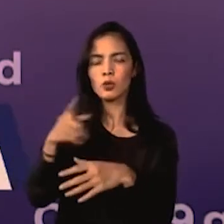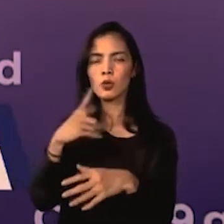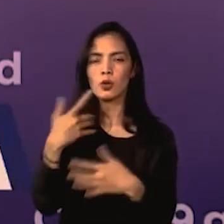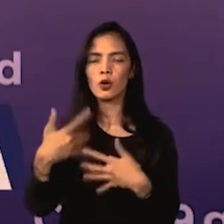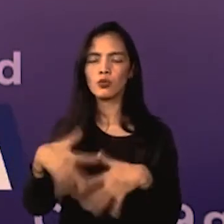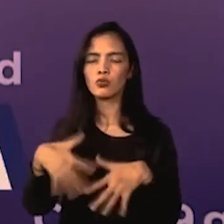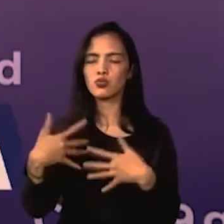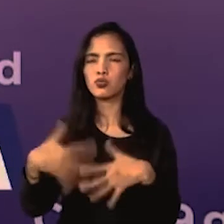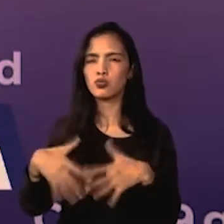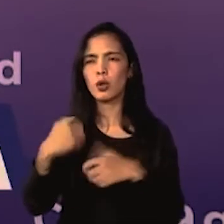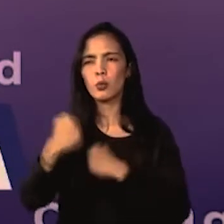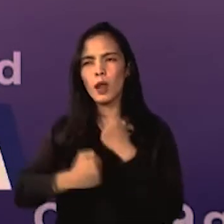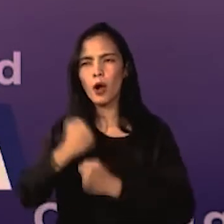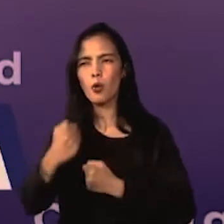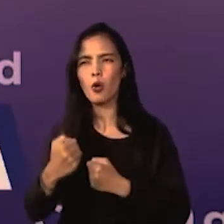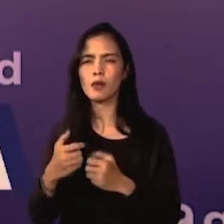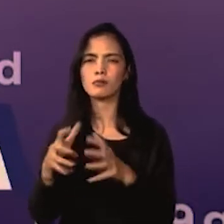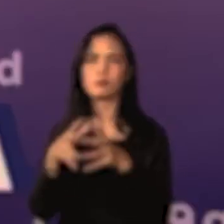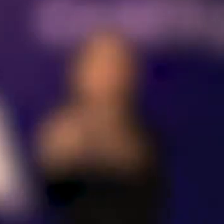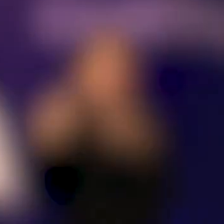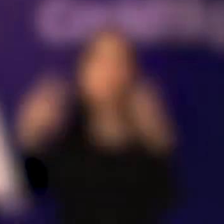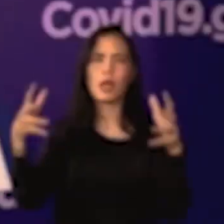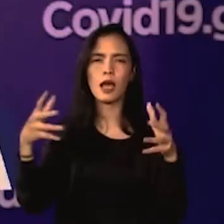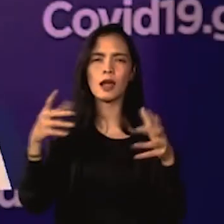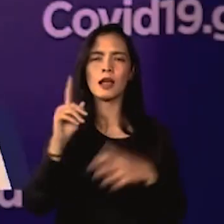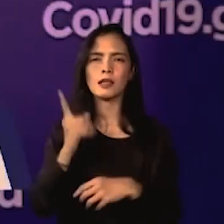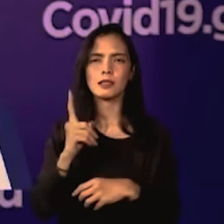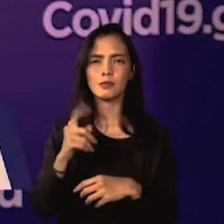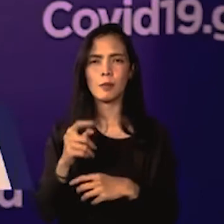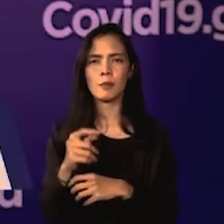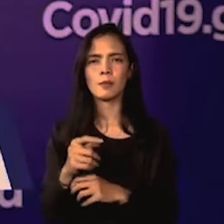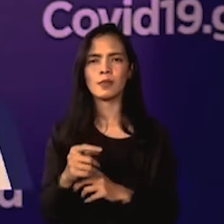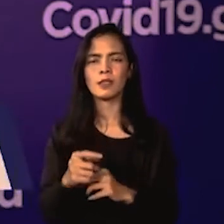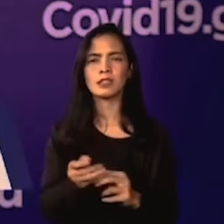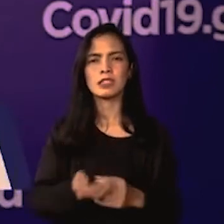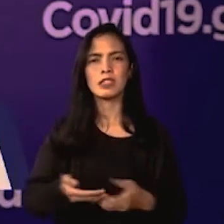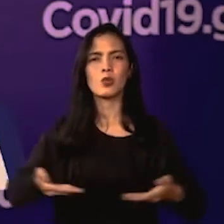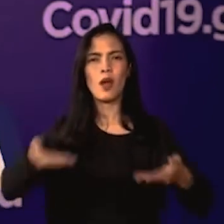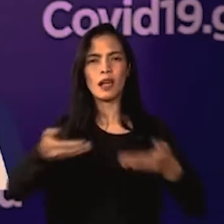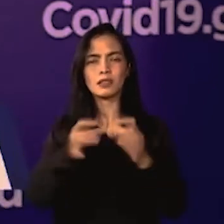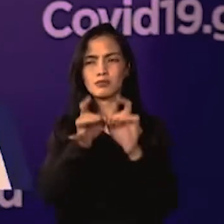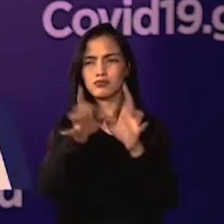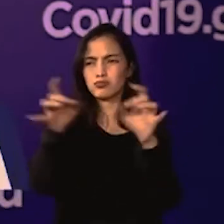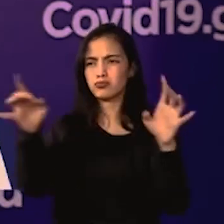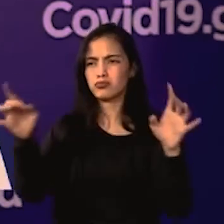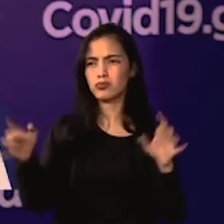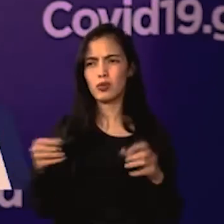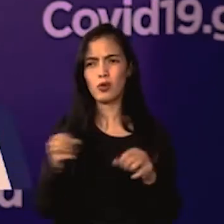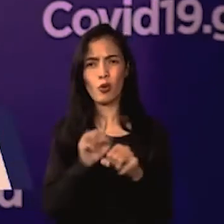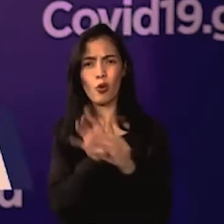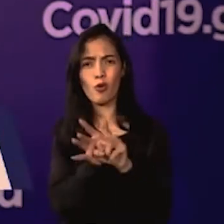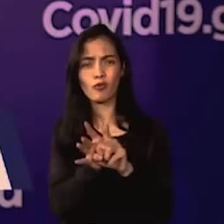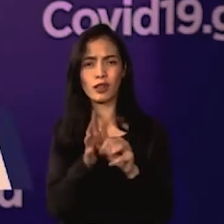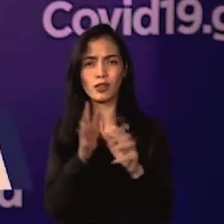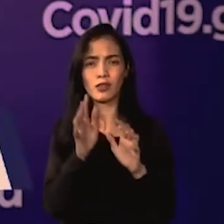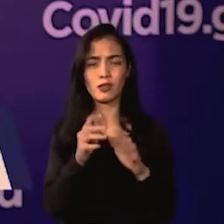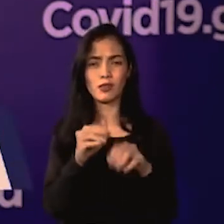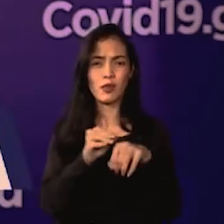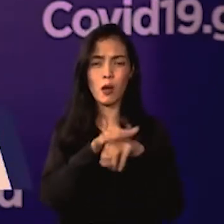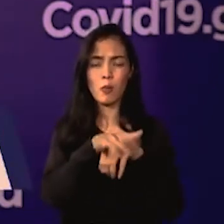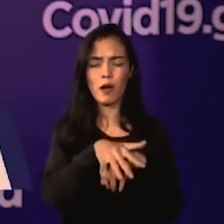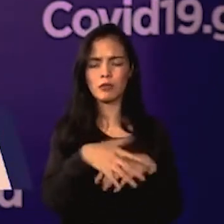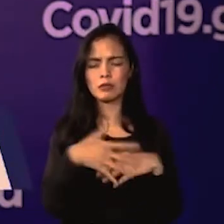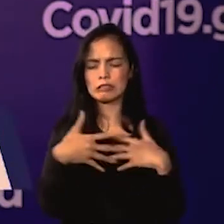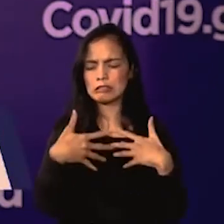yang luar biasa, karena perjuangan kita melawan berbagai kondisi, tidak saja hanya COVID yang memang luar biasa dampaknya